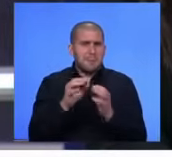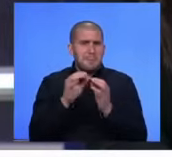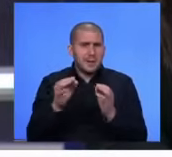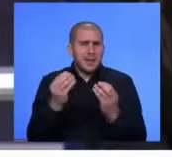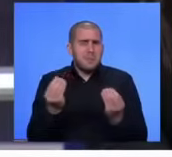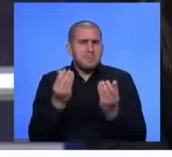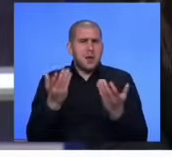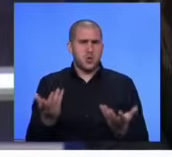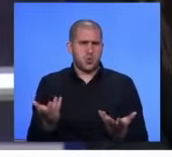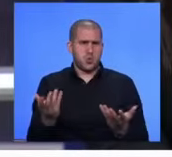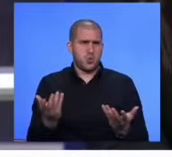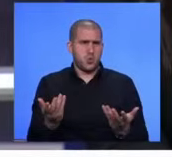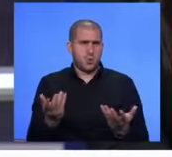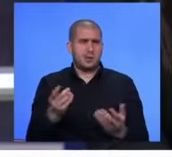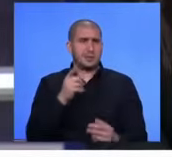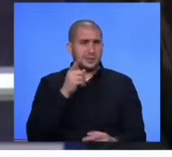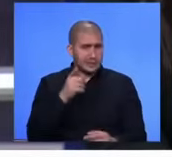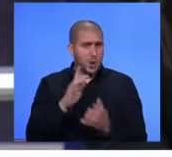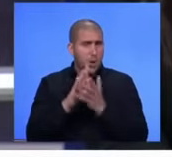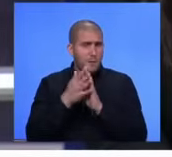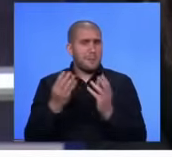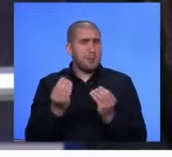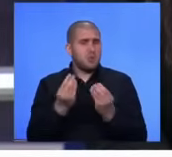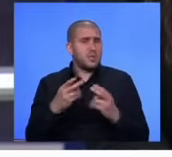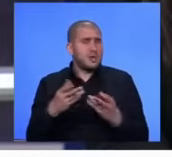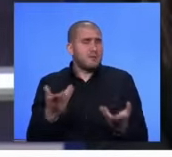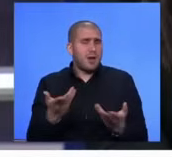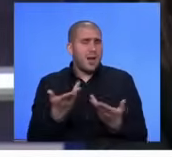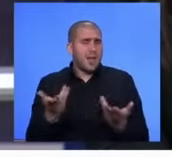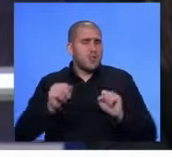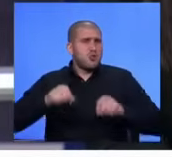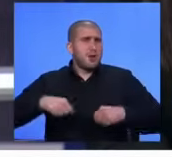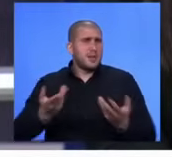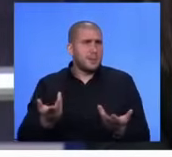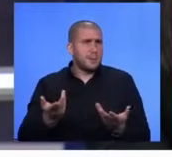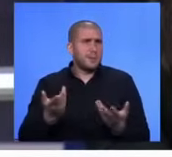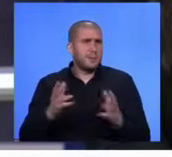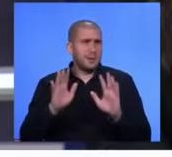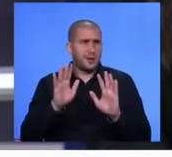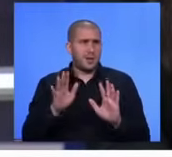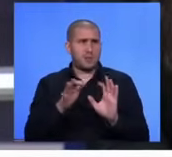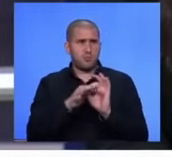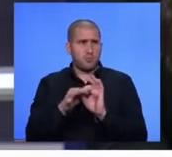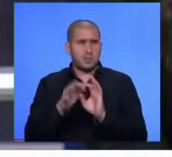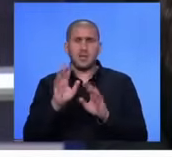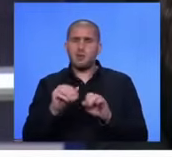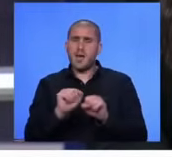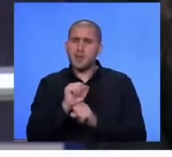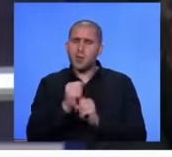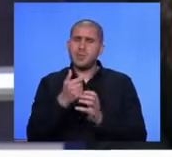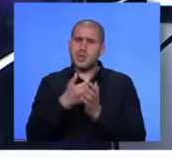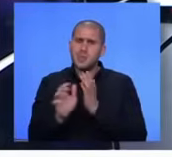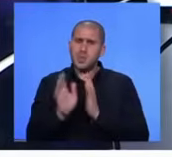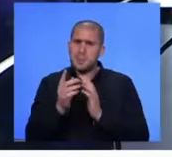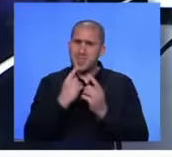איפשהו. וזה הופך למשהו שאין עליו שליטה. יש עתירות שנדחות ללא